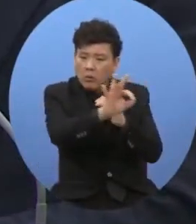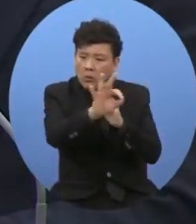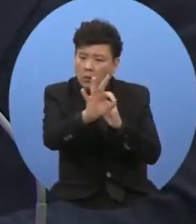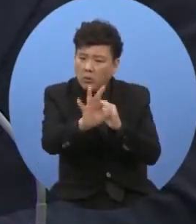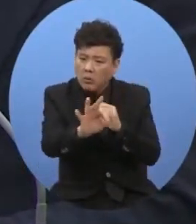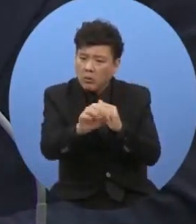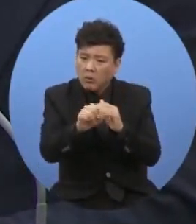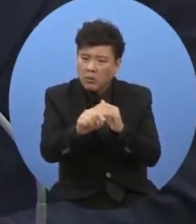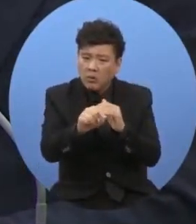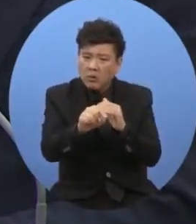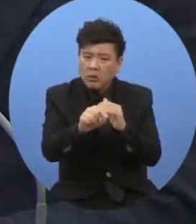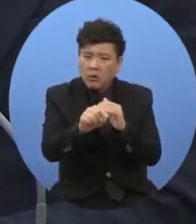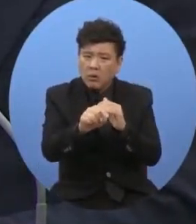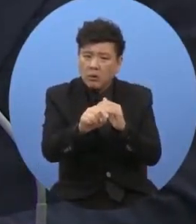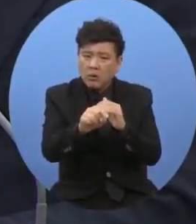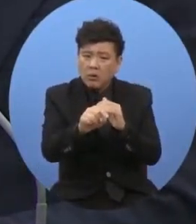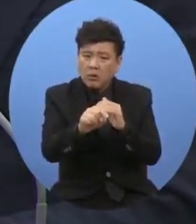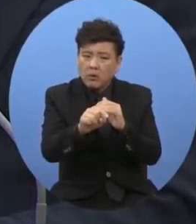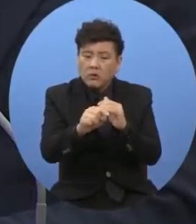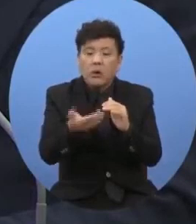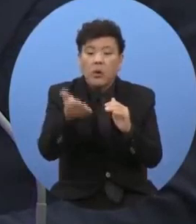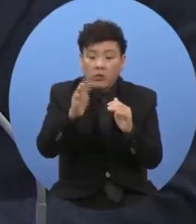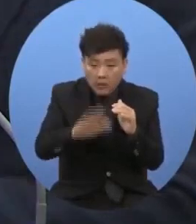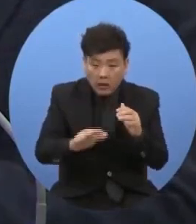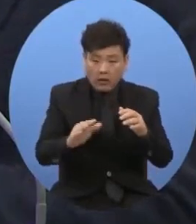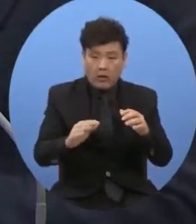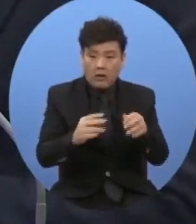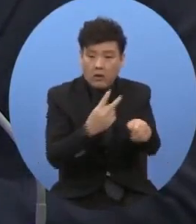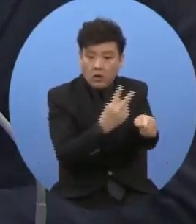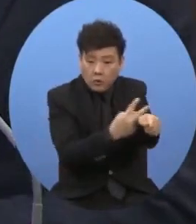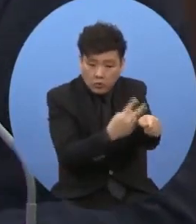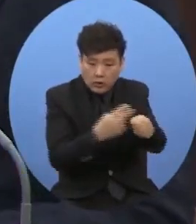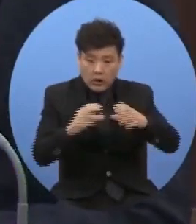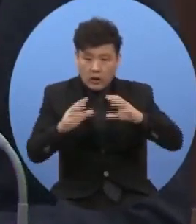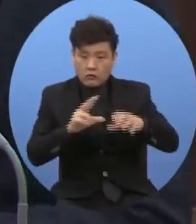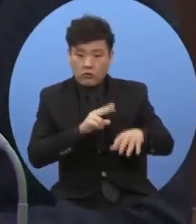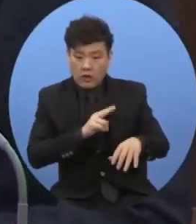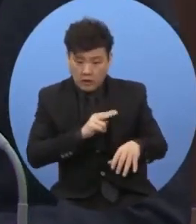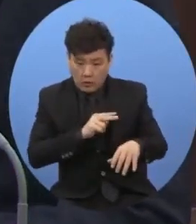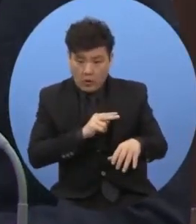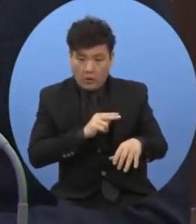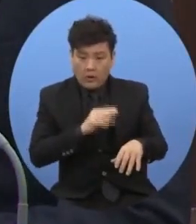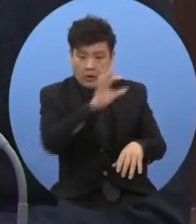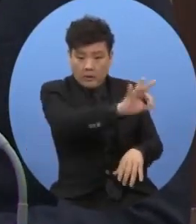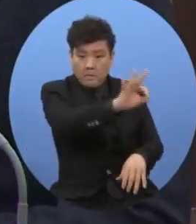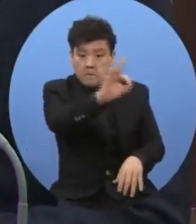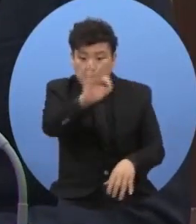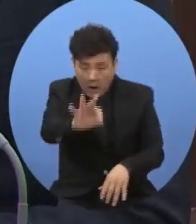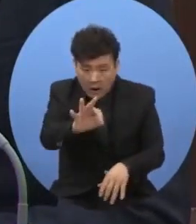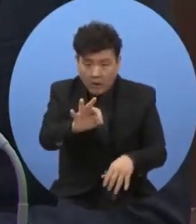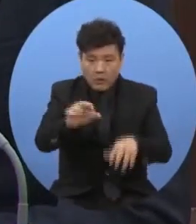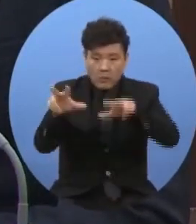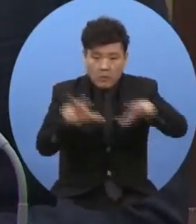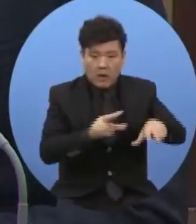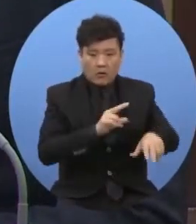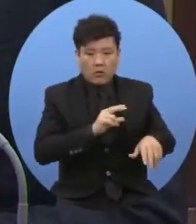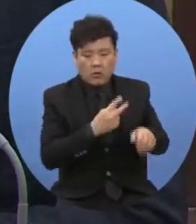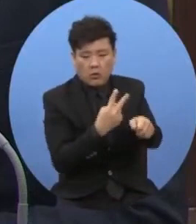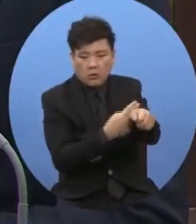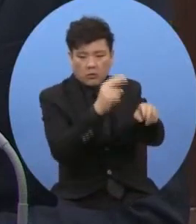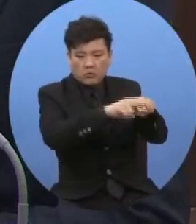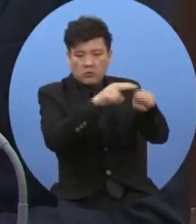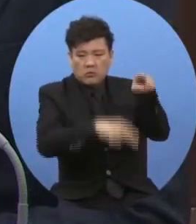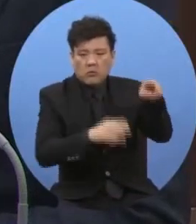교사가 국회의원을 되려면 바로 교사 사퇴해야 됩니다. 그러니까 이번 총선 앞두고도 이제 양 당에서 교총회장을 인재 영입하기도